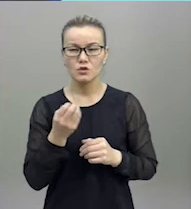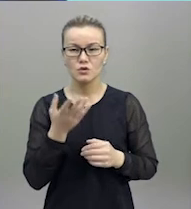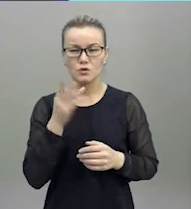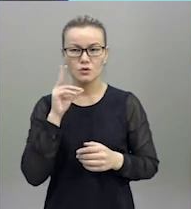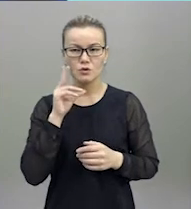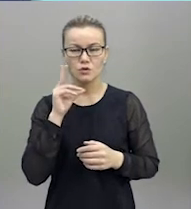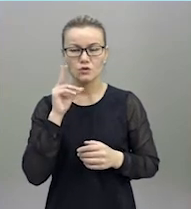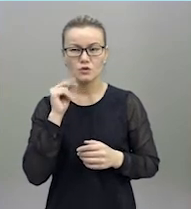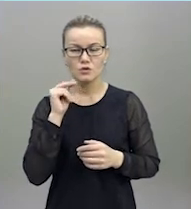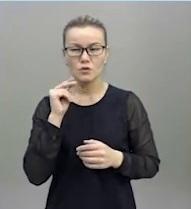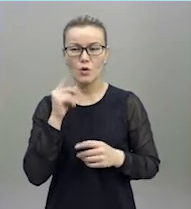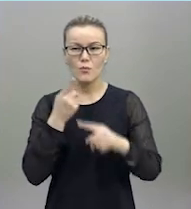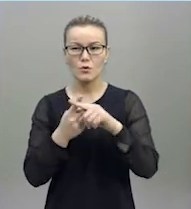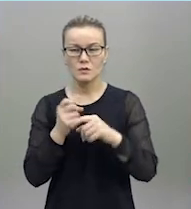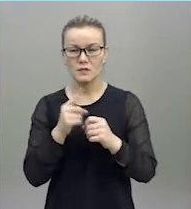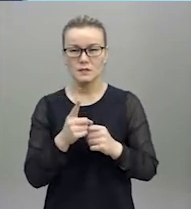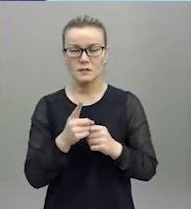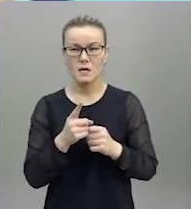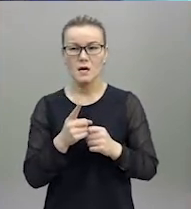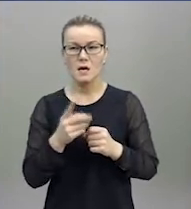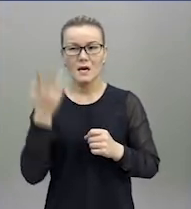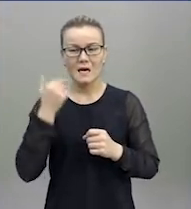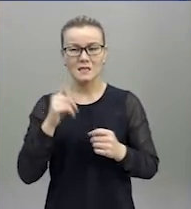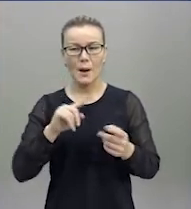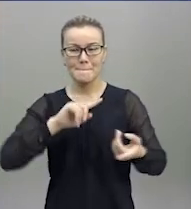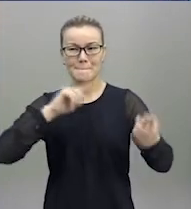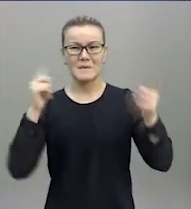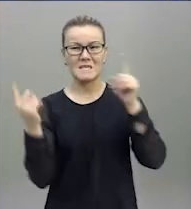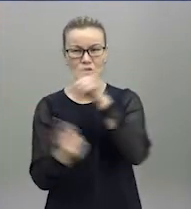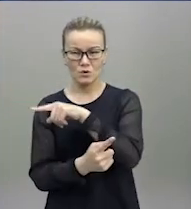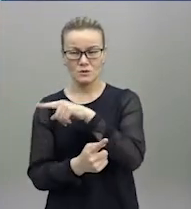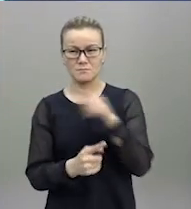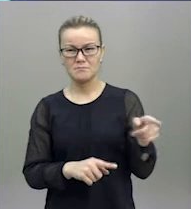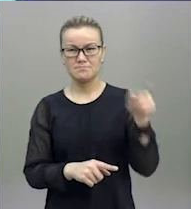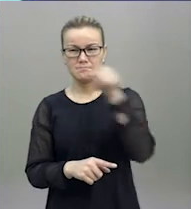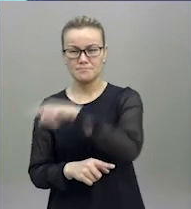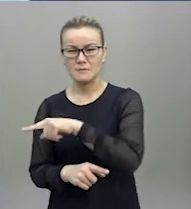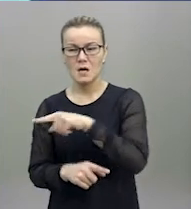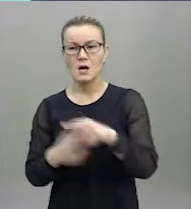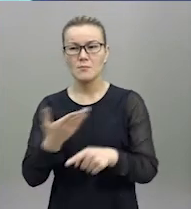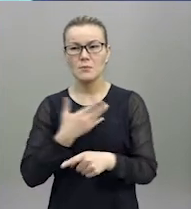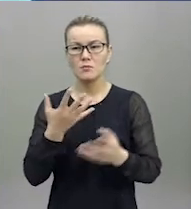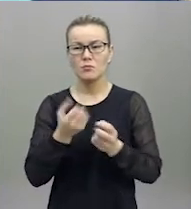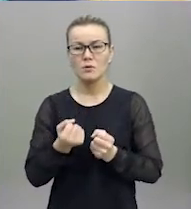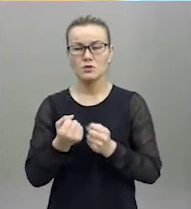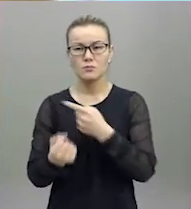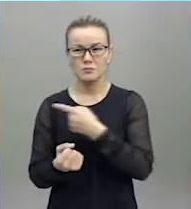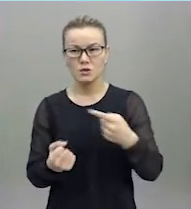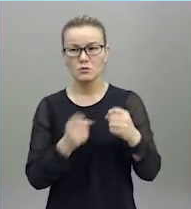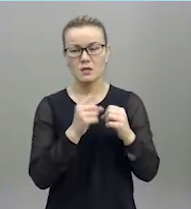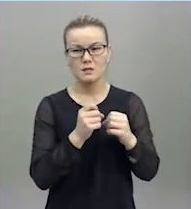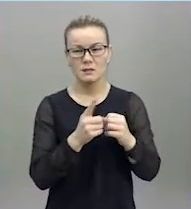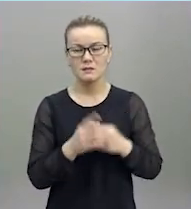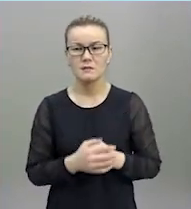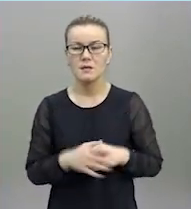плюс 11 при переносе через знак равно мы получим -11